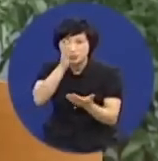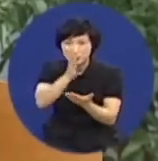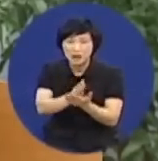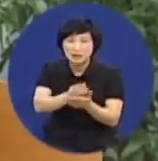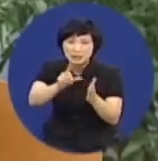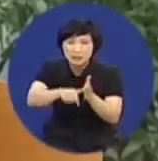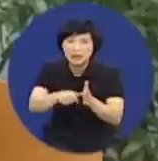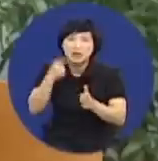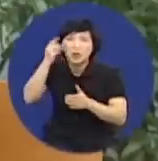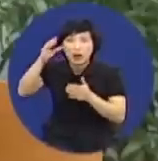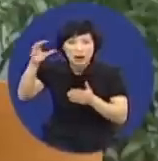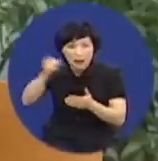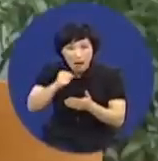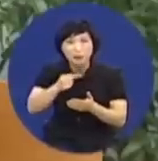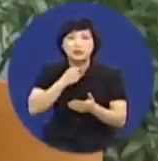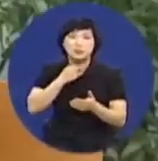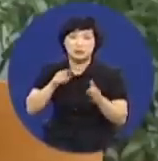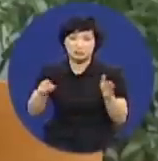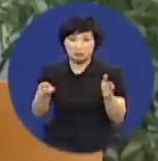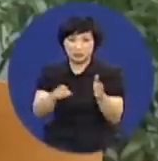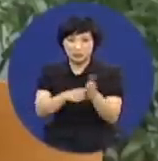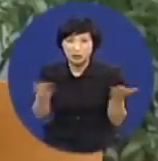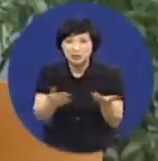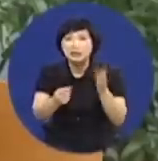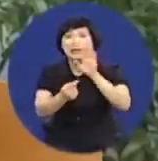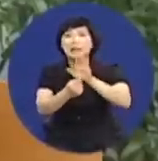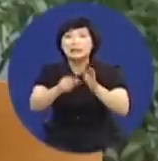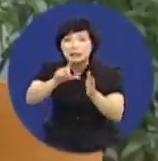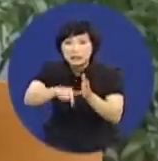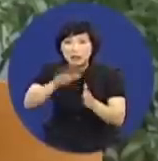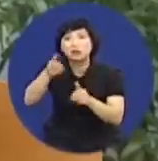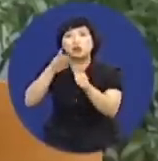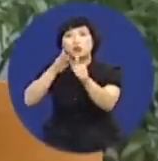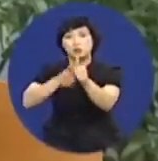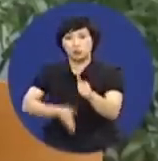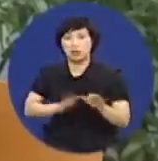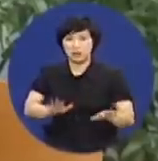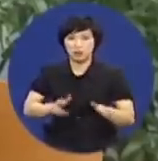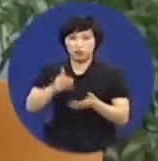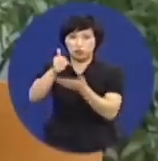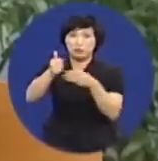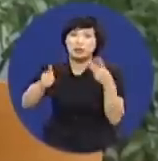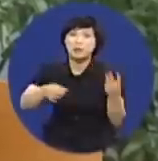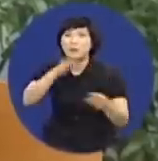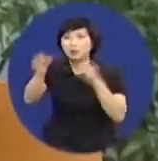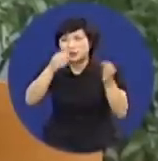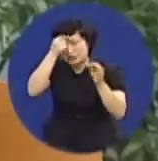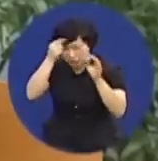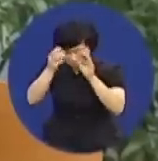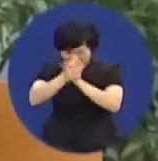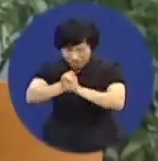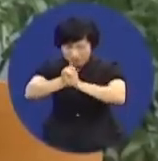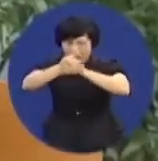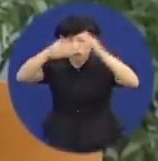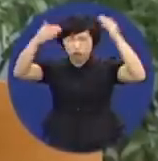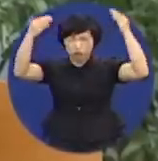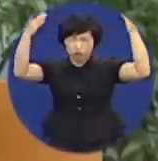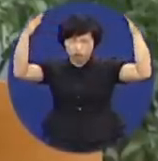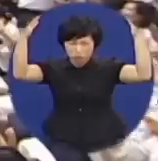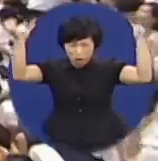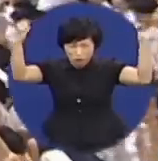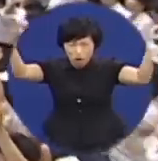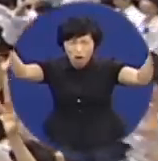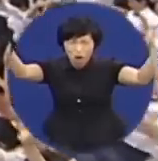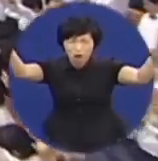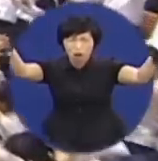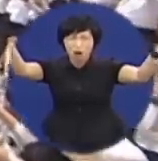パルテマイのように重い皮膚病人が主を求めたように、逃せない時間、栄光を見るという信仰の